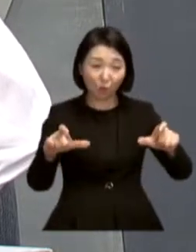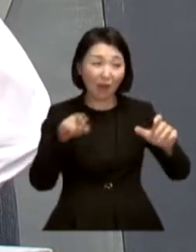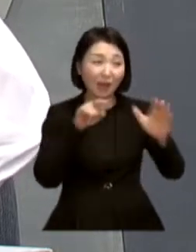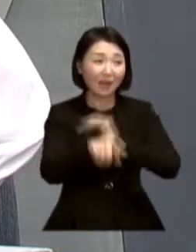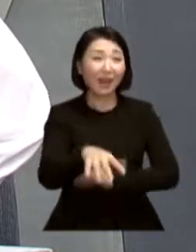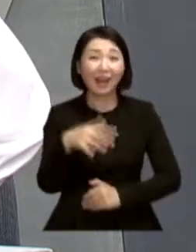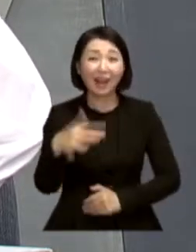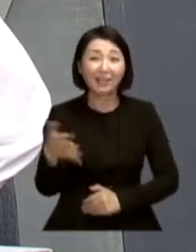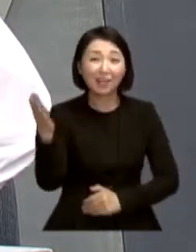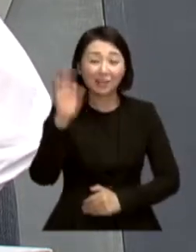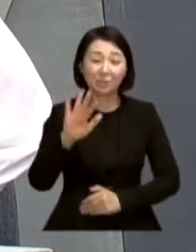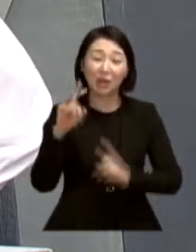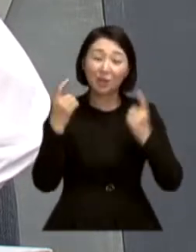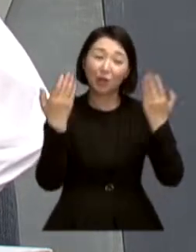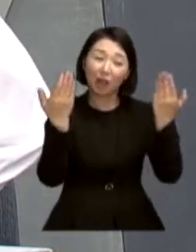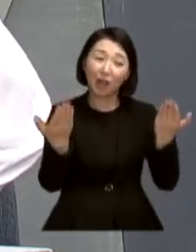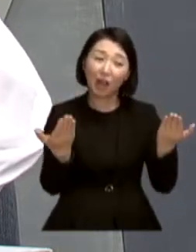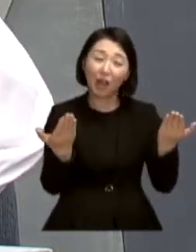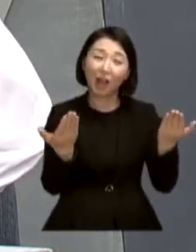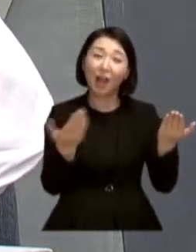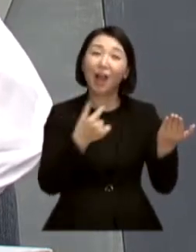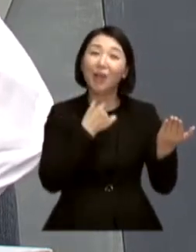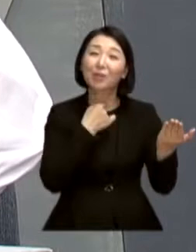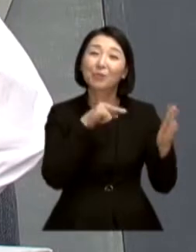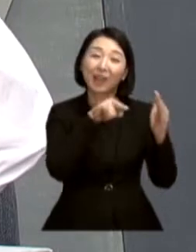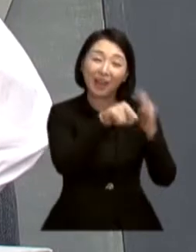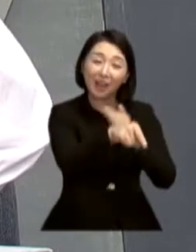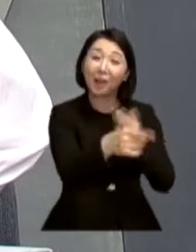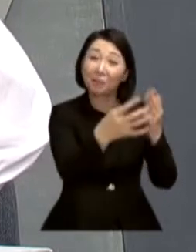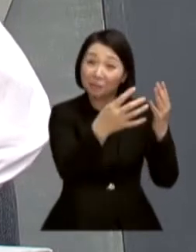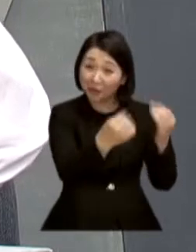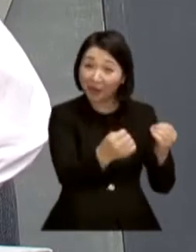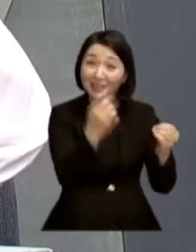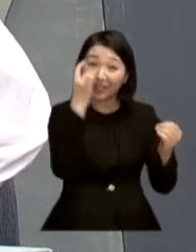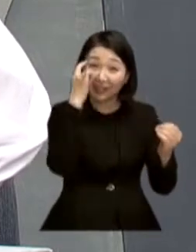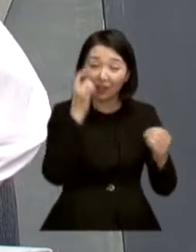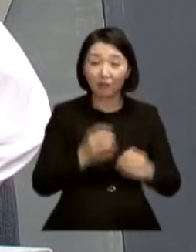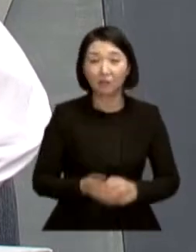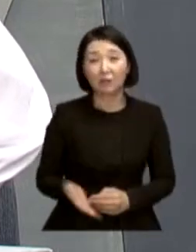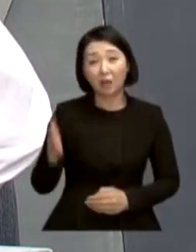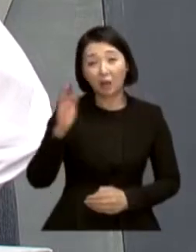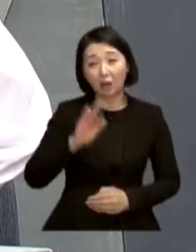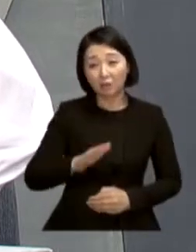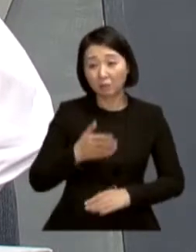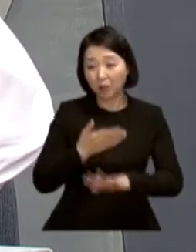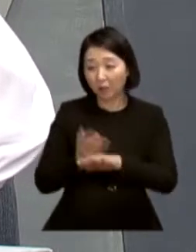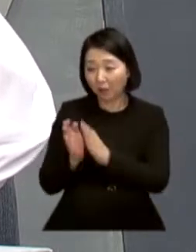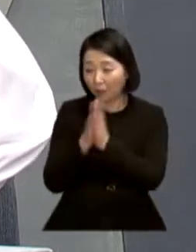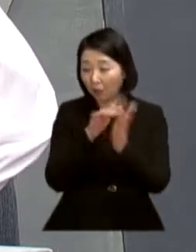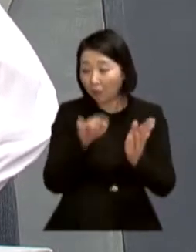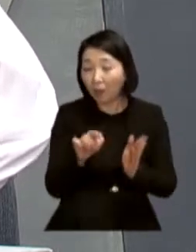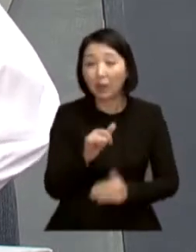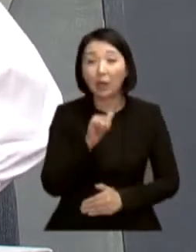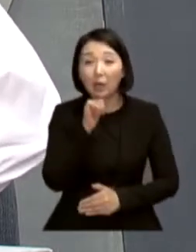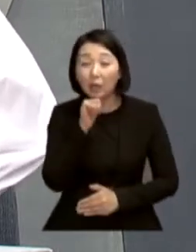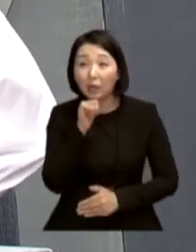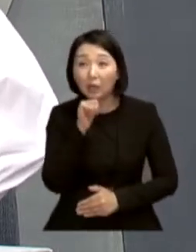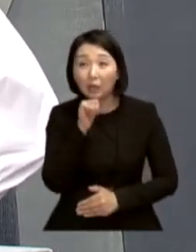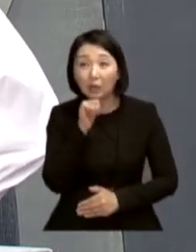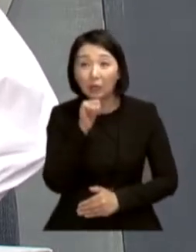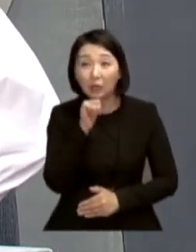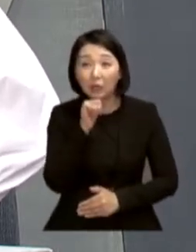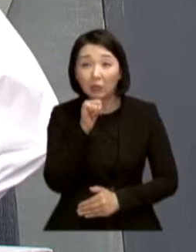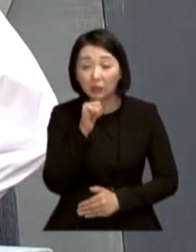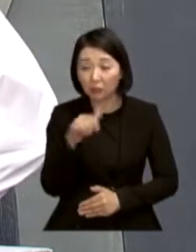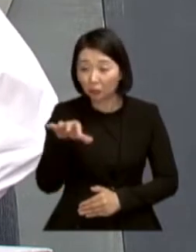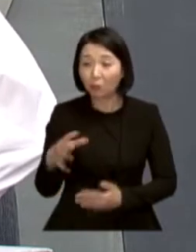야 정말 휴양지 한번 가보고 싶다 막 이런 지역으로 생각하는데 네. 그 이면에는 빈민촌이 굉장히 많다고 들었어요.